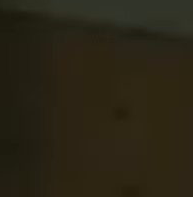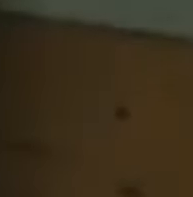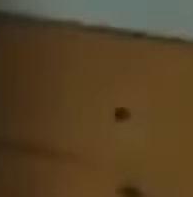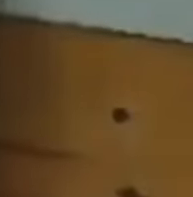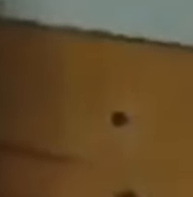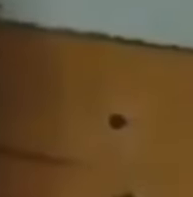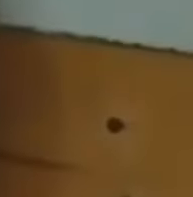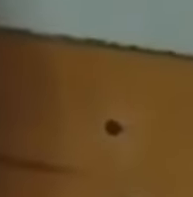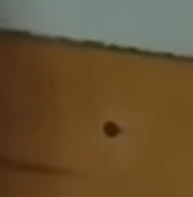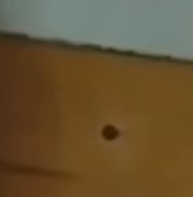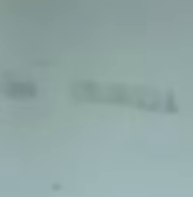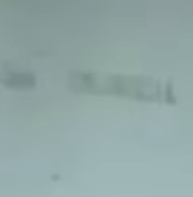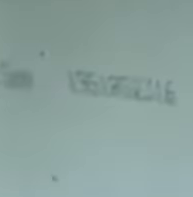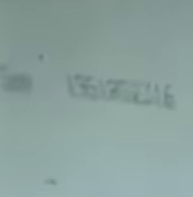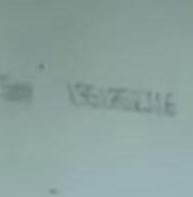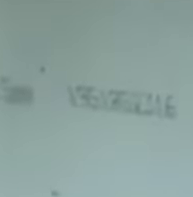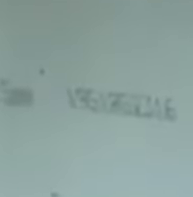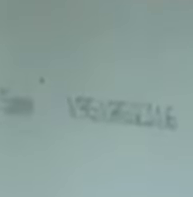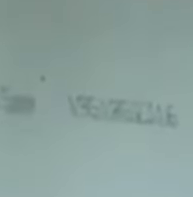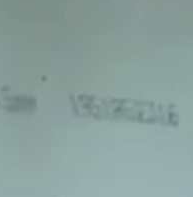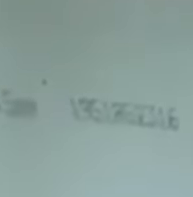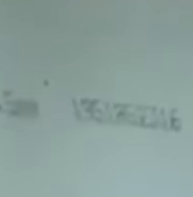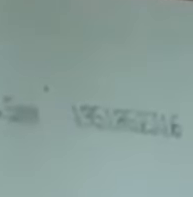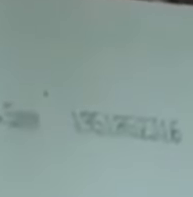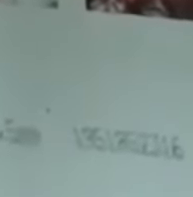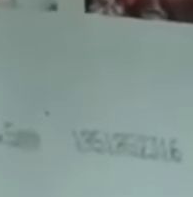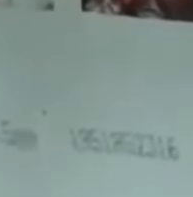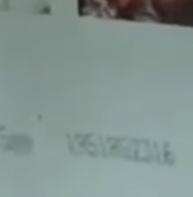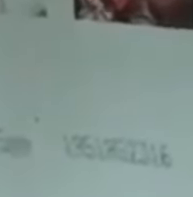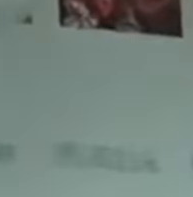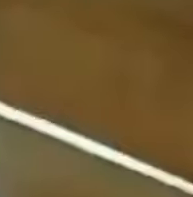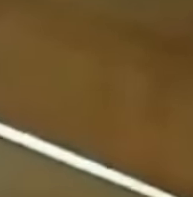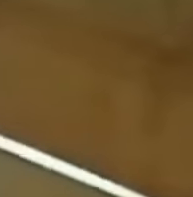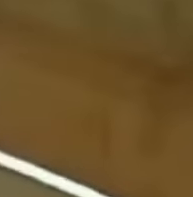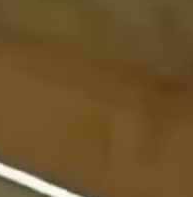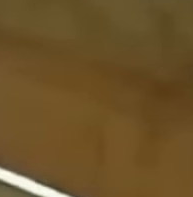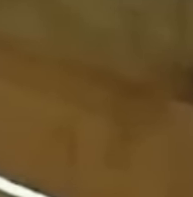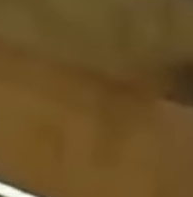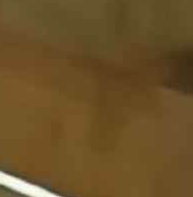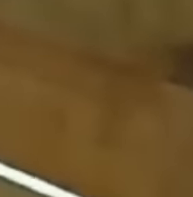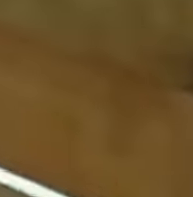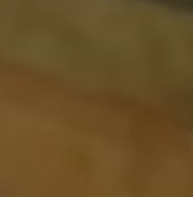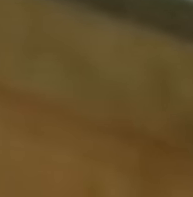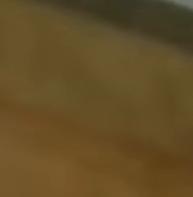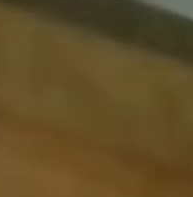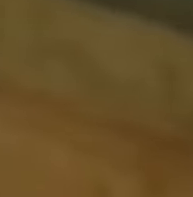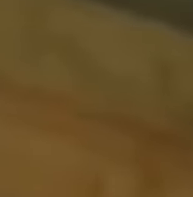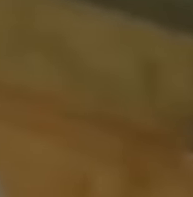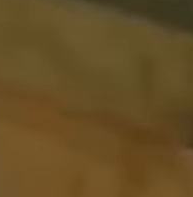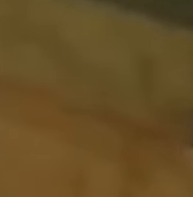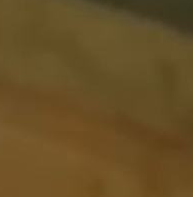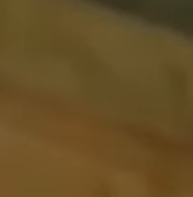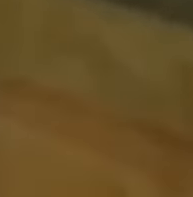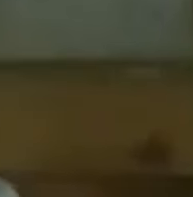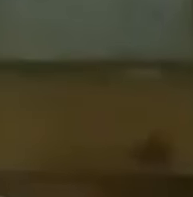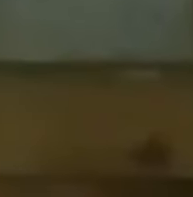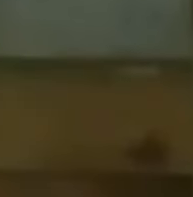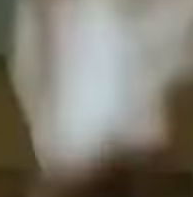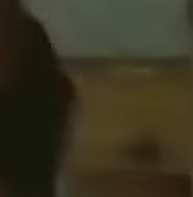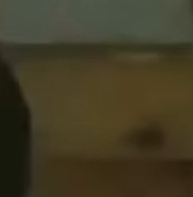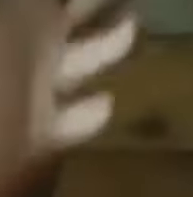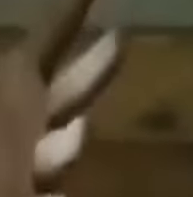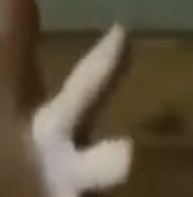juga. Suara kamu bisa merubah masa depan Jawa Barat. Emangnya hilang satu suara saya